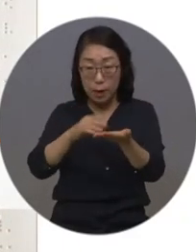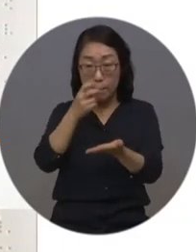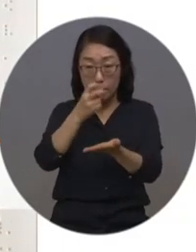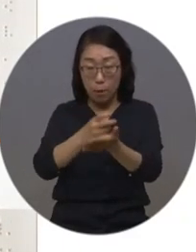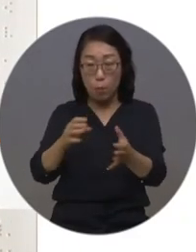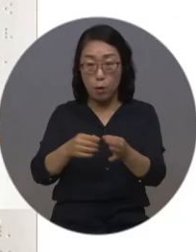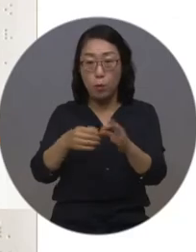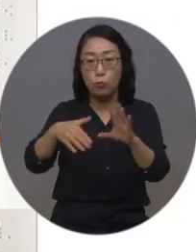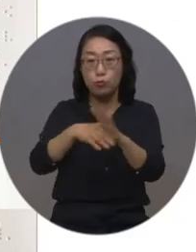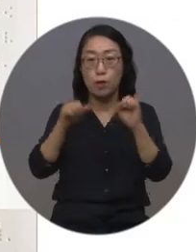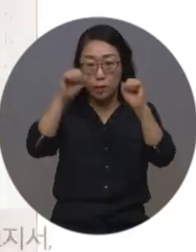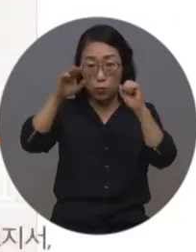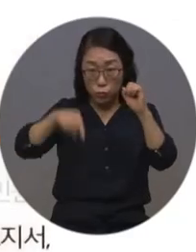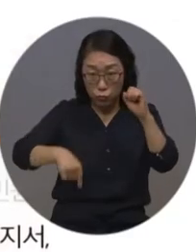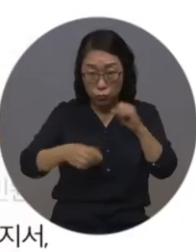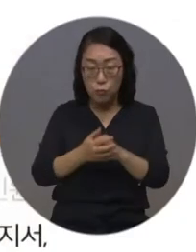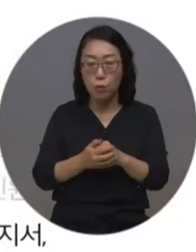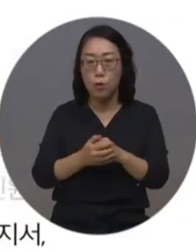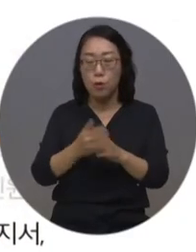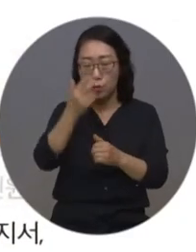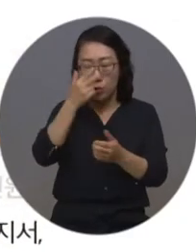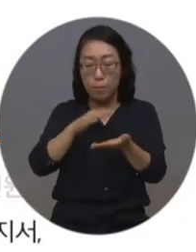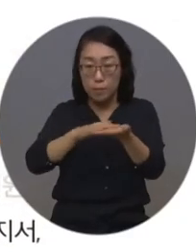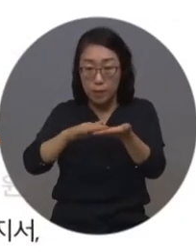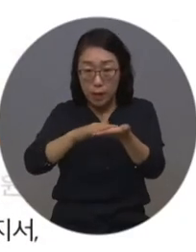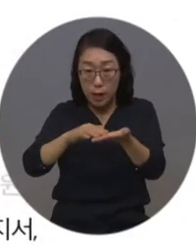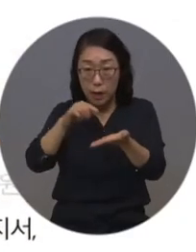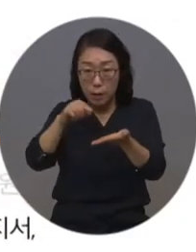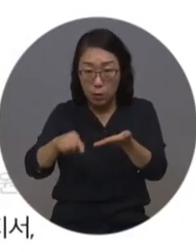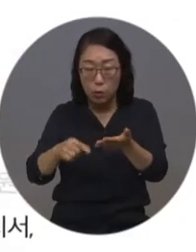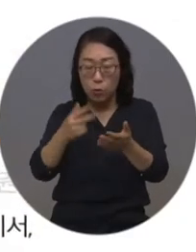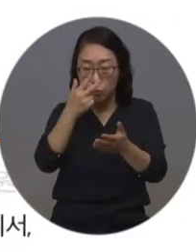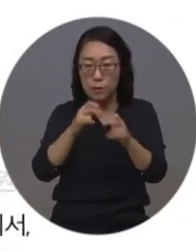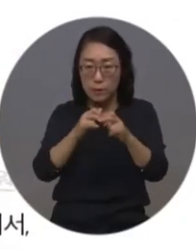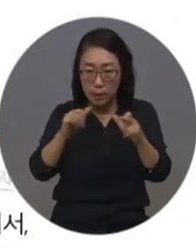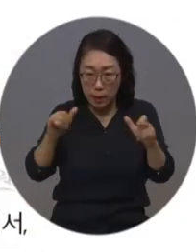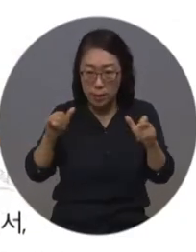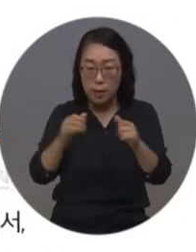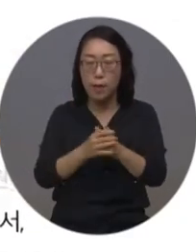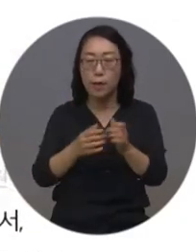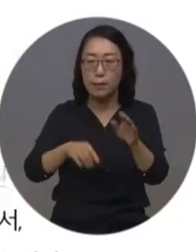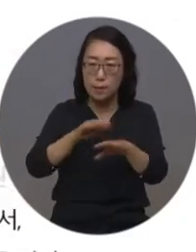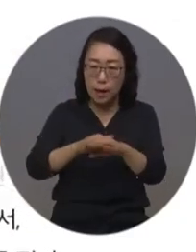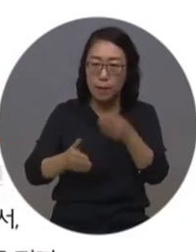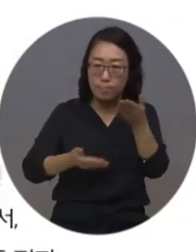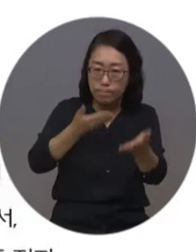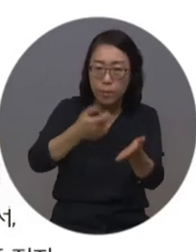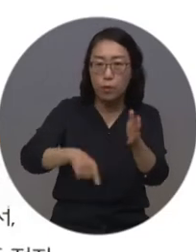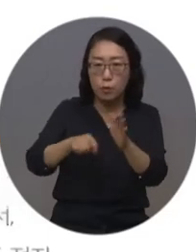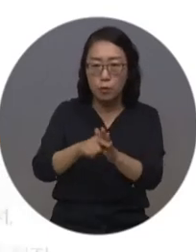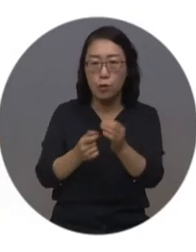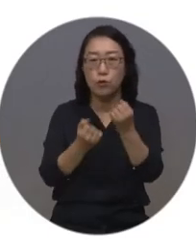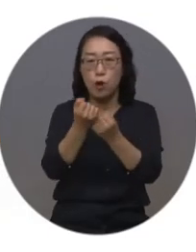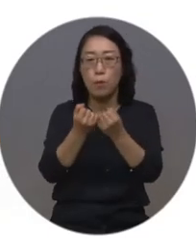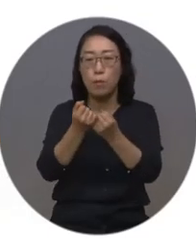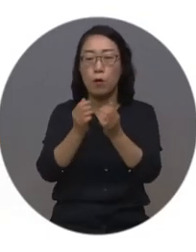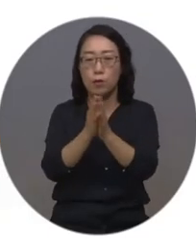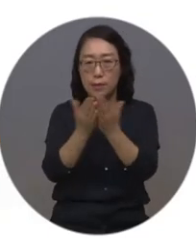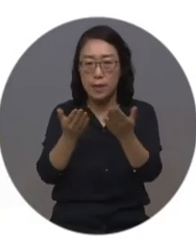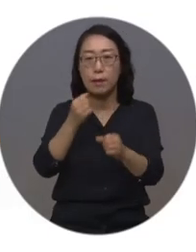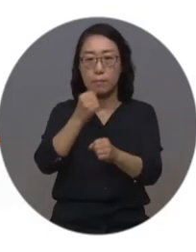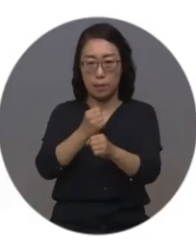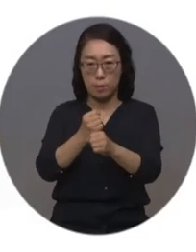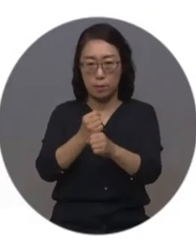문체부는 공공기관 등의 점자 문서가 시각장애인에게 원활하게 제공될 수 있도록 안내서를 제작했습니다.